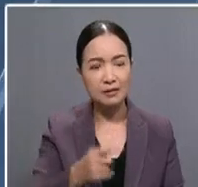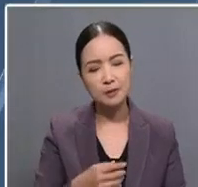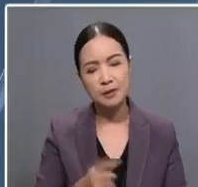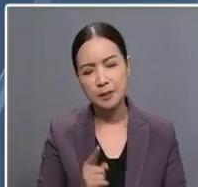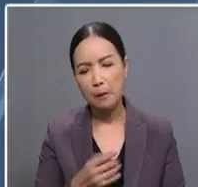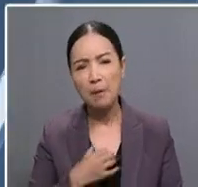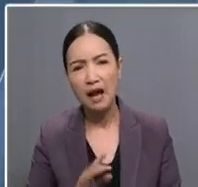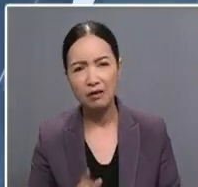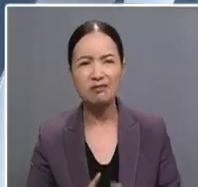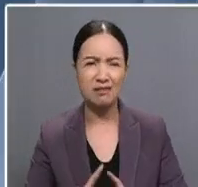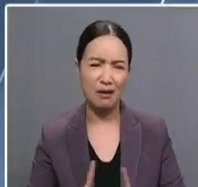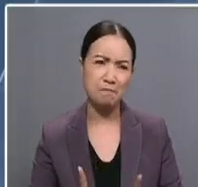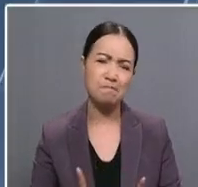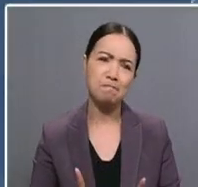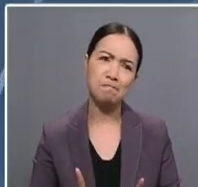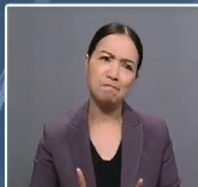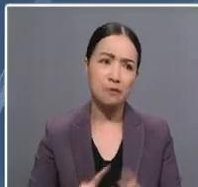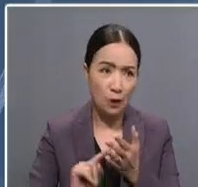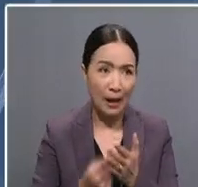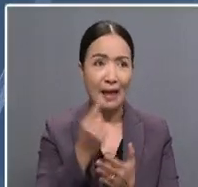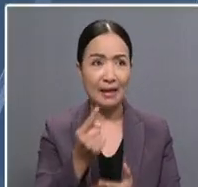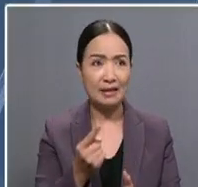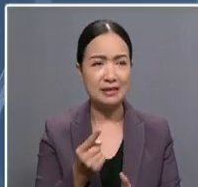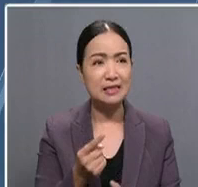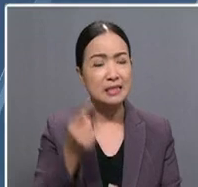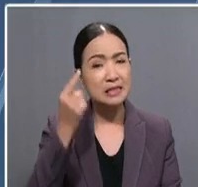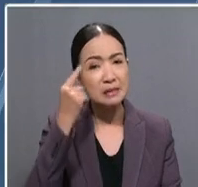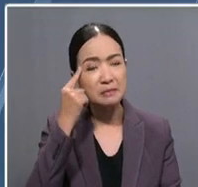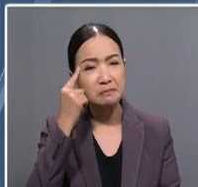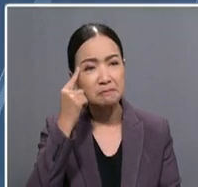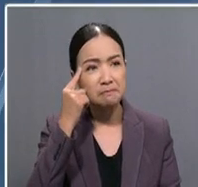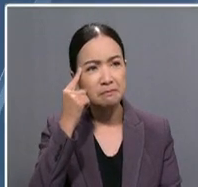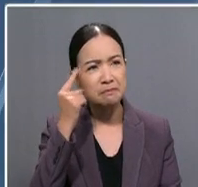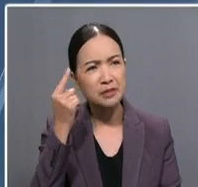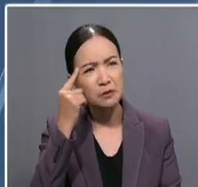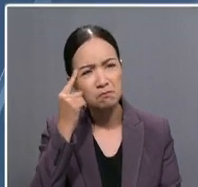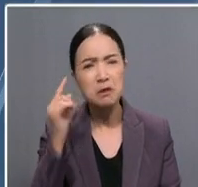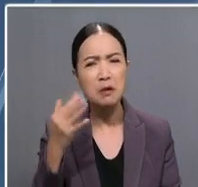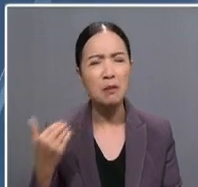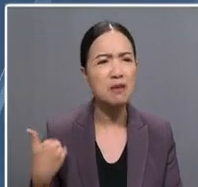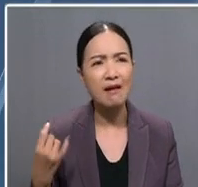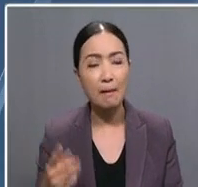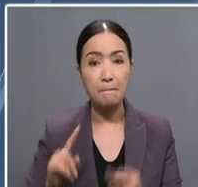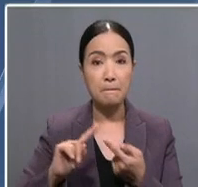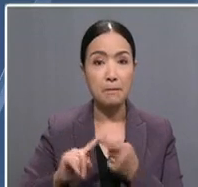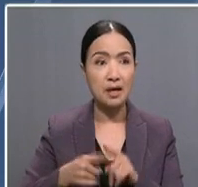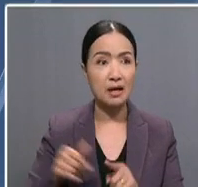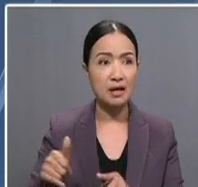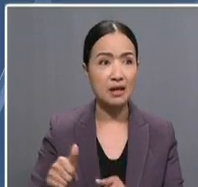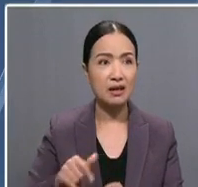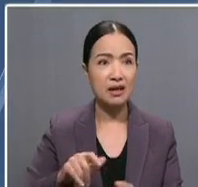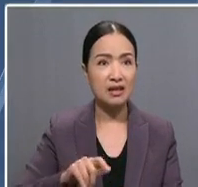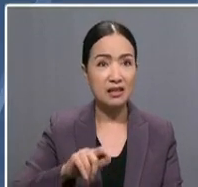พียงแต่บอกว่าตอนแรกที่เจอเนี่ยไม่ได้คิดด้วยนะว่ามันจะมีอะไรนะครับเพื่อนเธอบอกว่าตักกิน